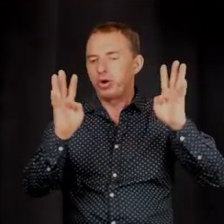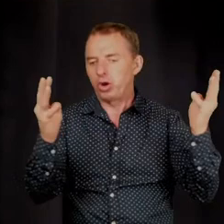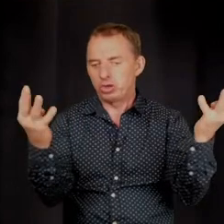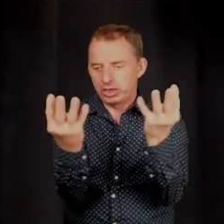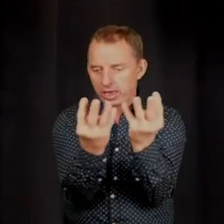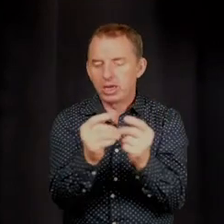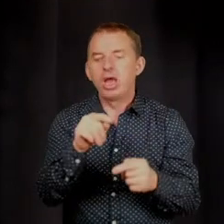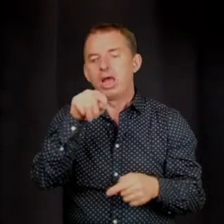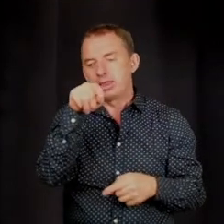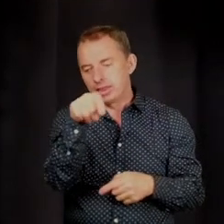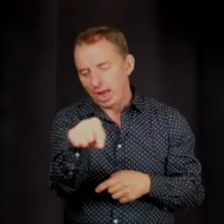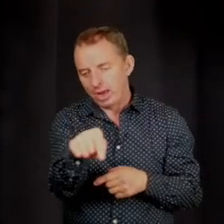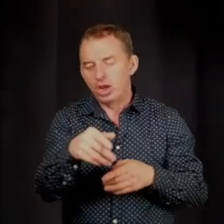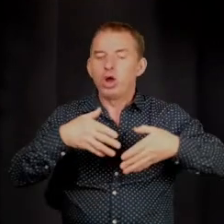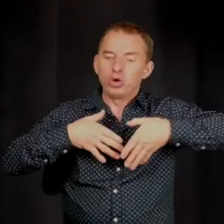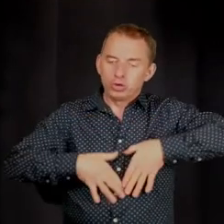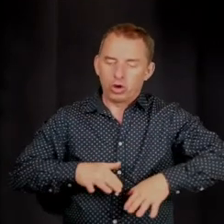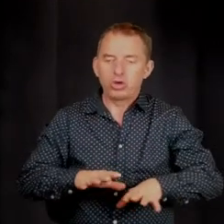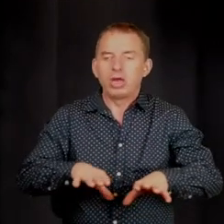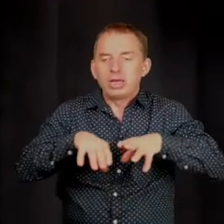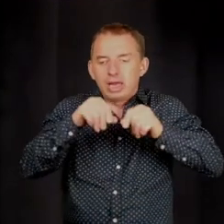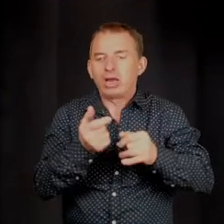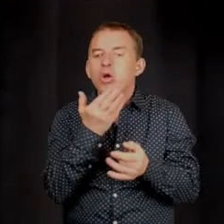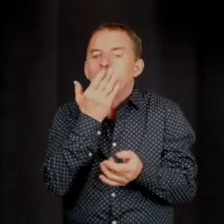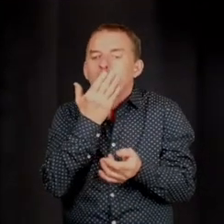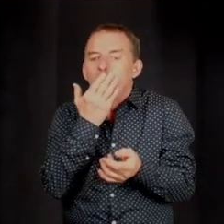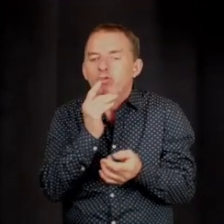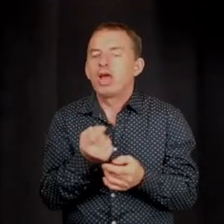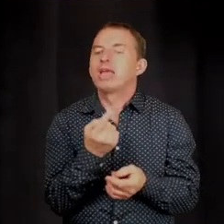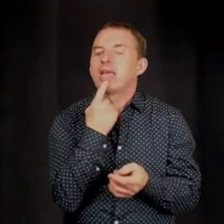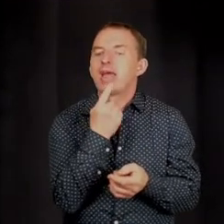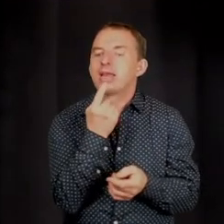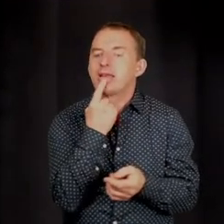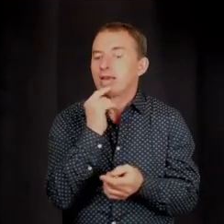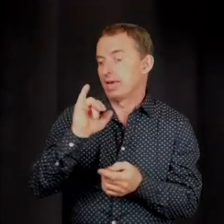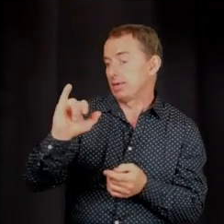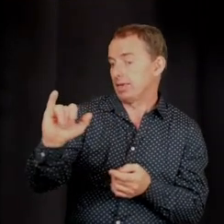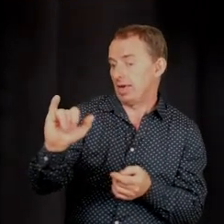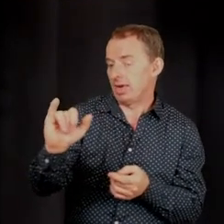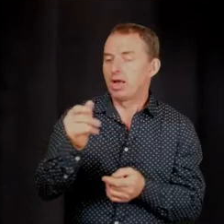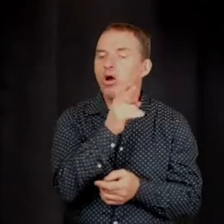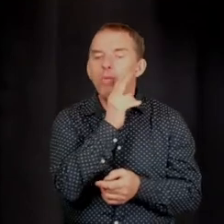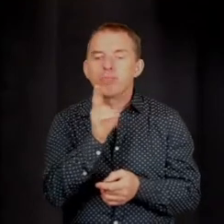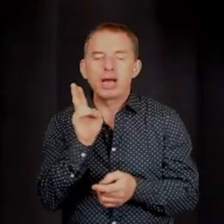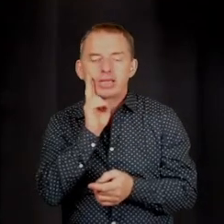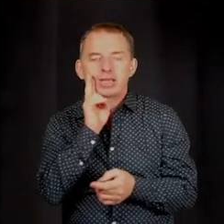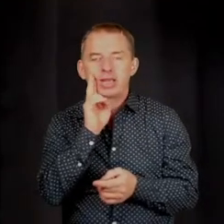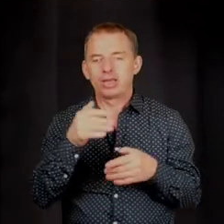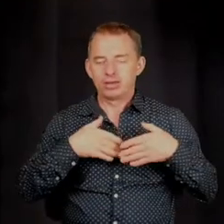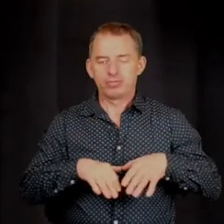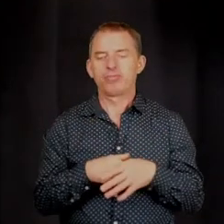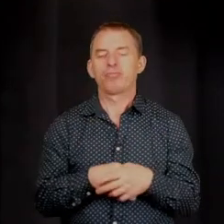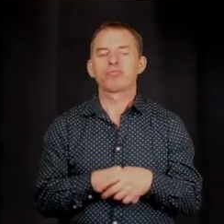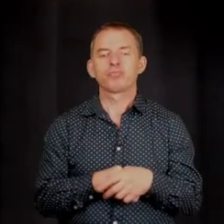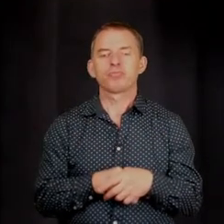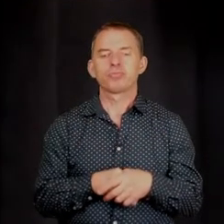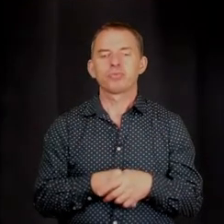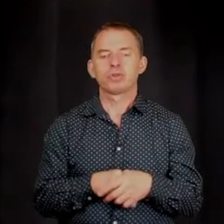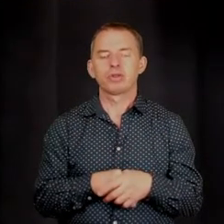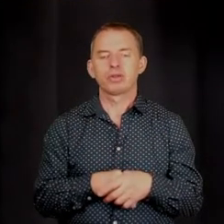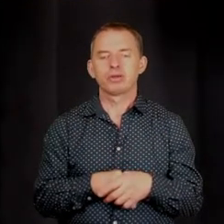To ten Szkot zaczął mówić do niego w języku jego matki, który znał. All he said was,